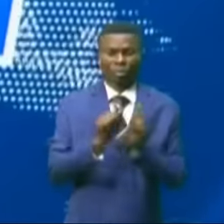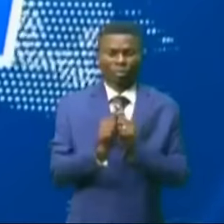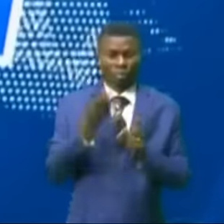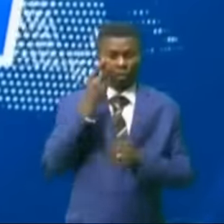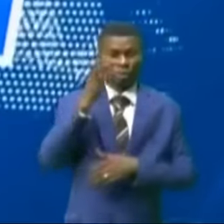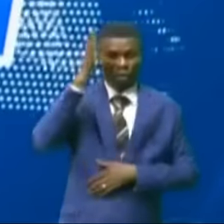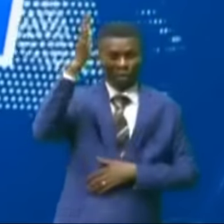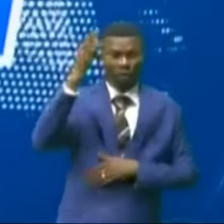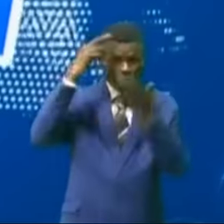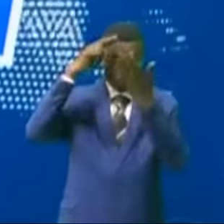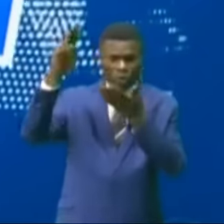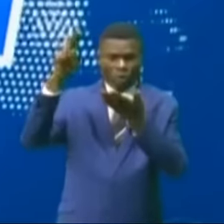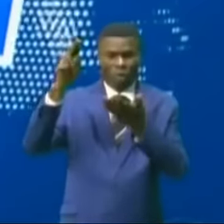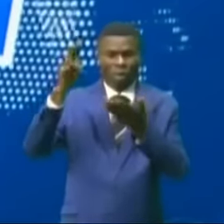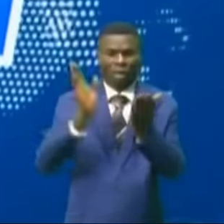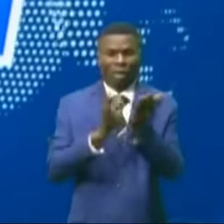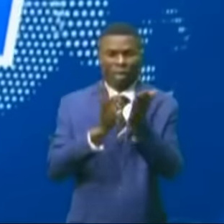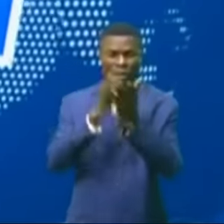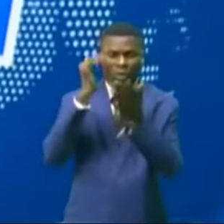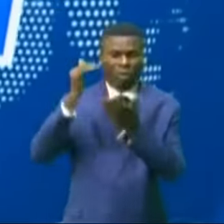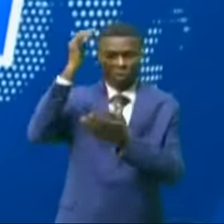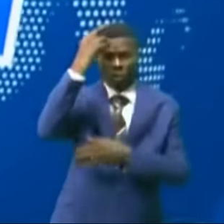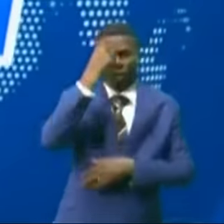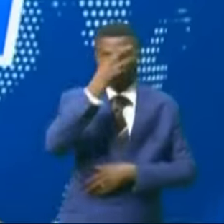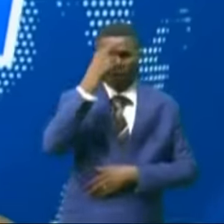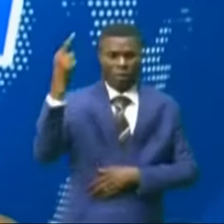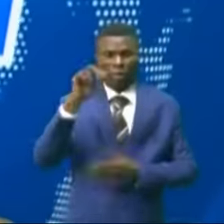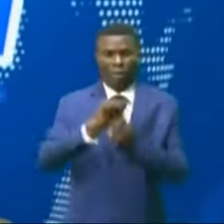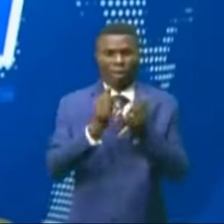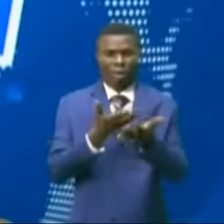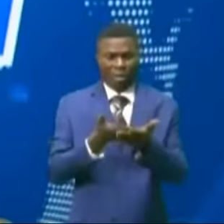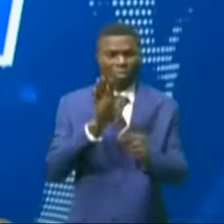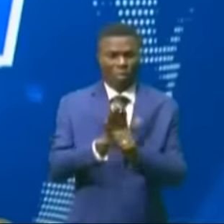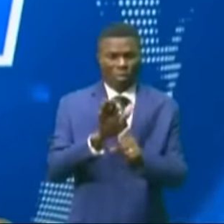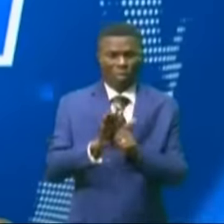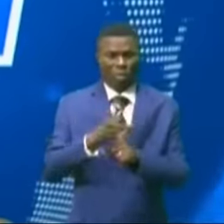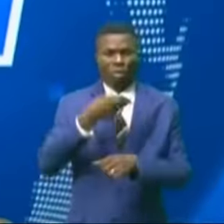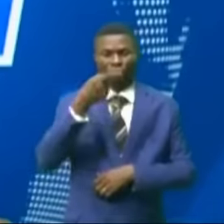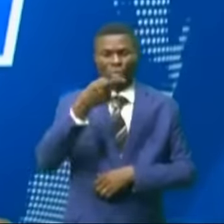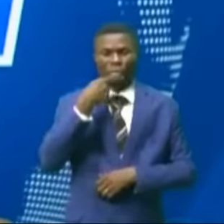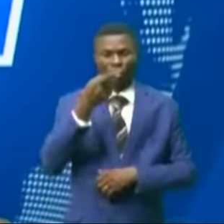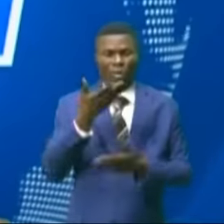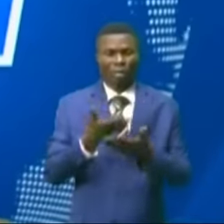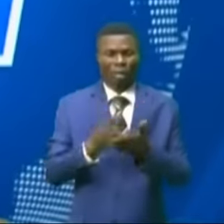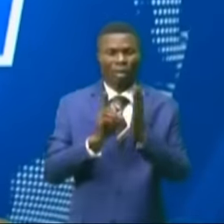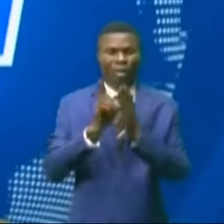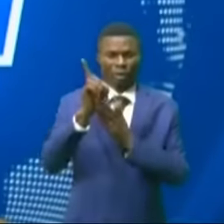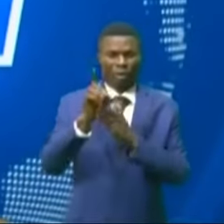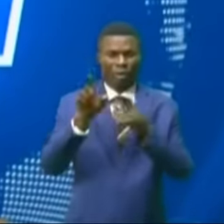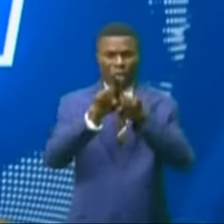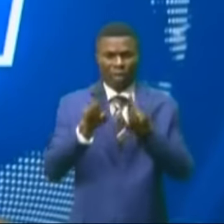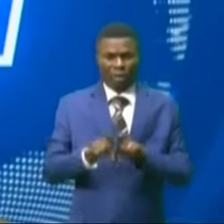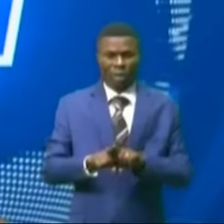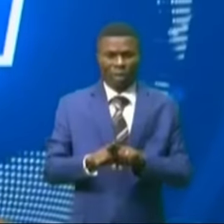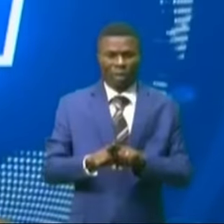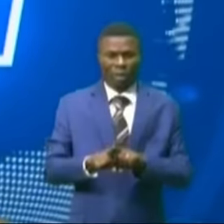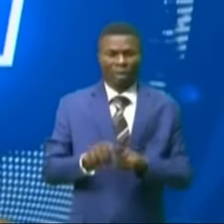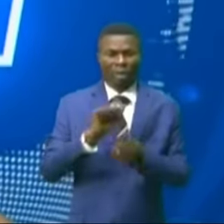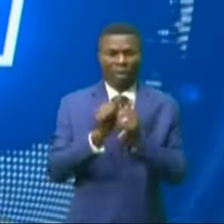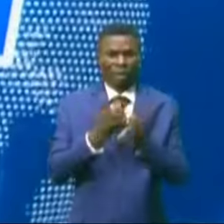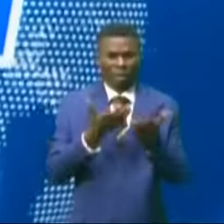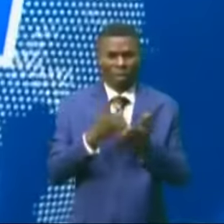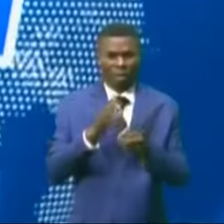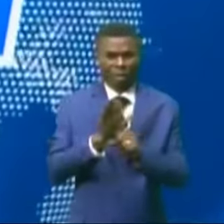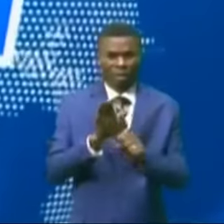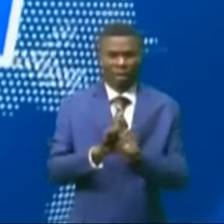des universités et instituts supérieurs catholiques, ces sujets et tant d'autres au développement, et au fait, ces sujets et tant